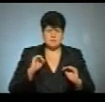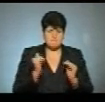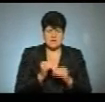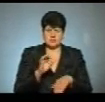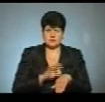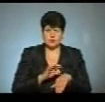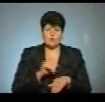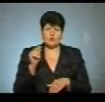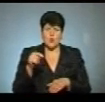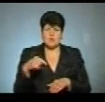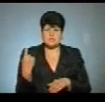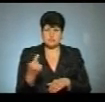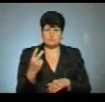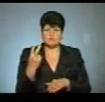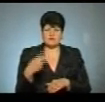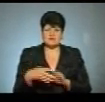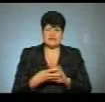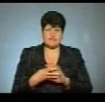у Луганській області –